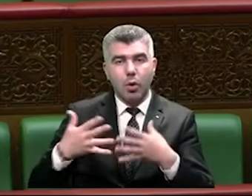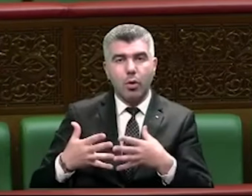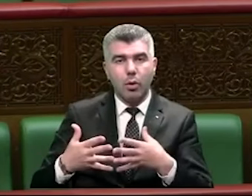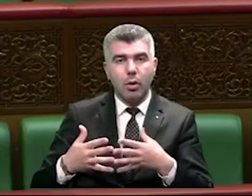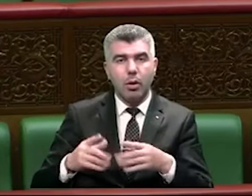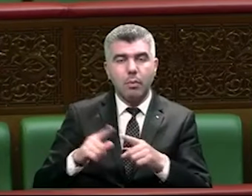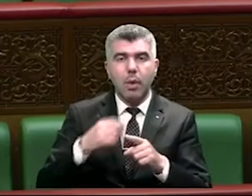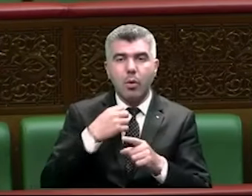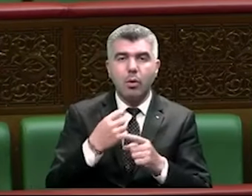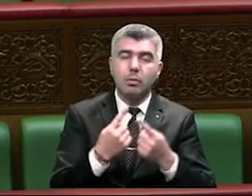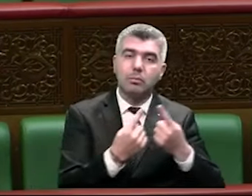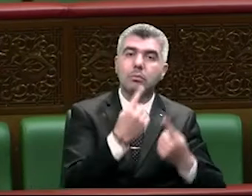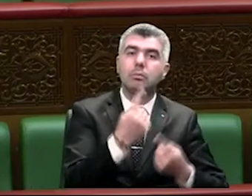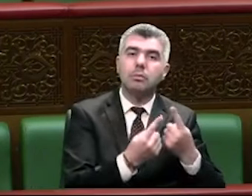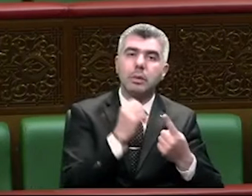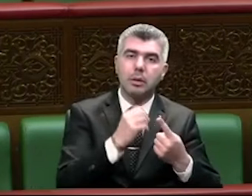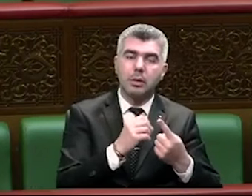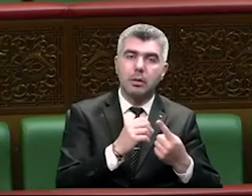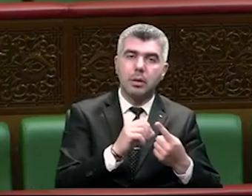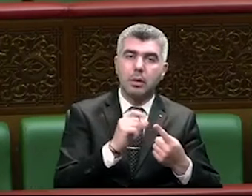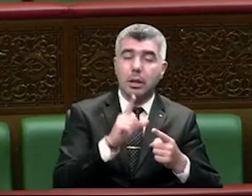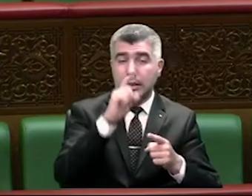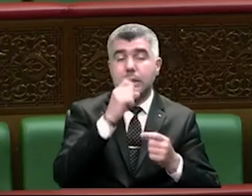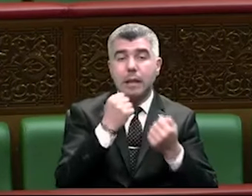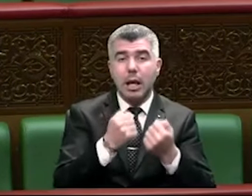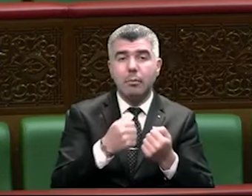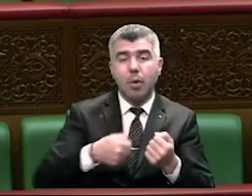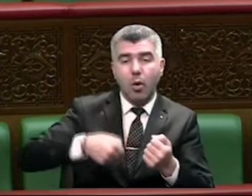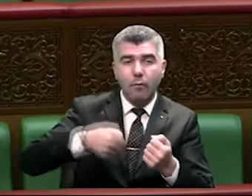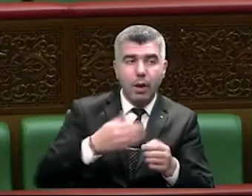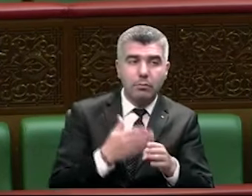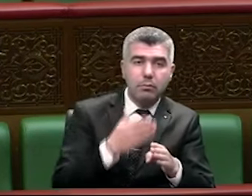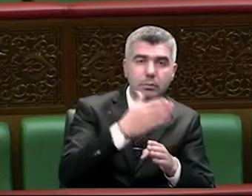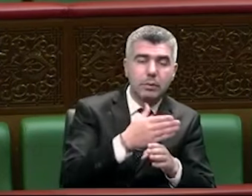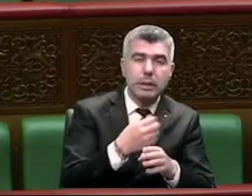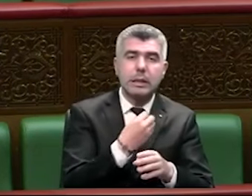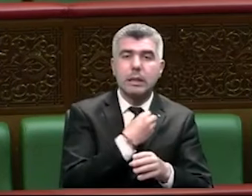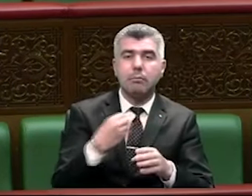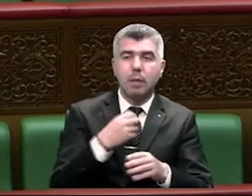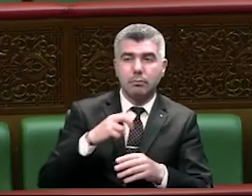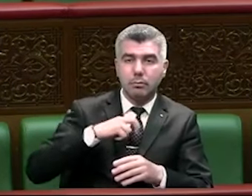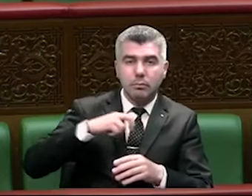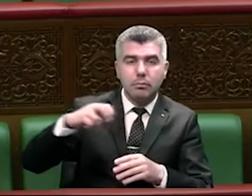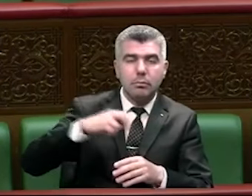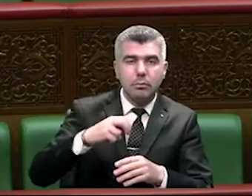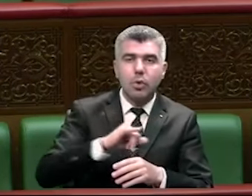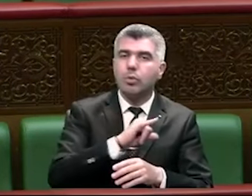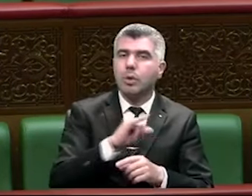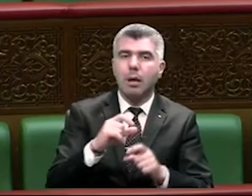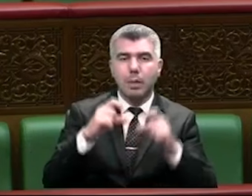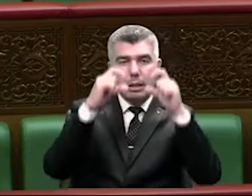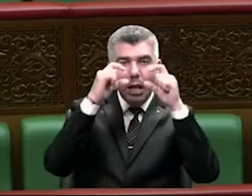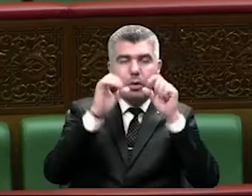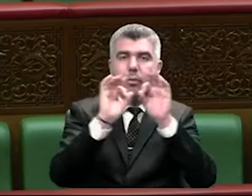عليه حصل من هذاك في المدينه البوطه كطح عليه غاليه التقيه كطح عليه غاليه التطبيب كيطيح عليه غالي ال بغدر غير يديرهم في